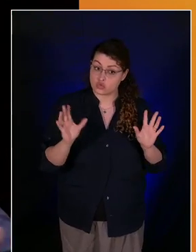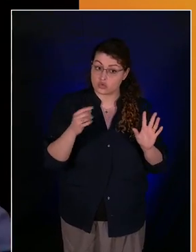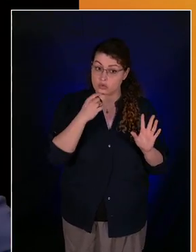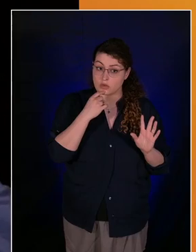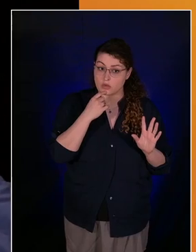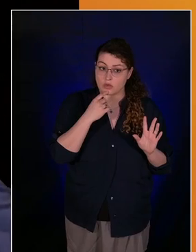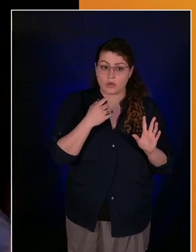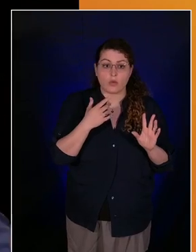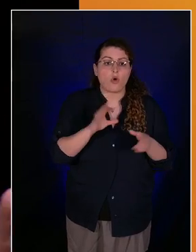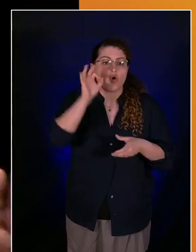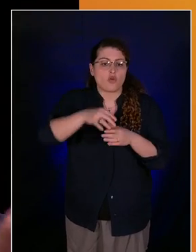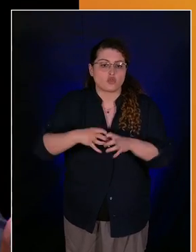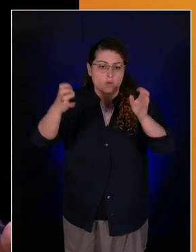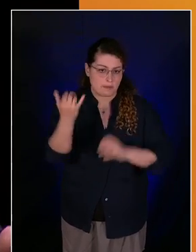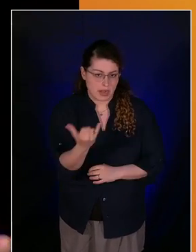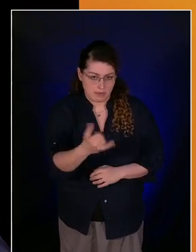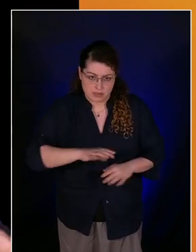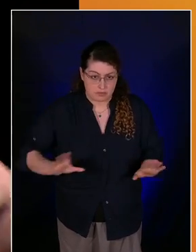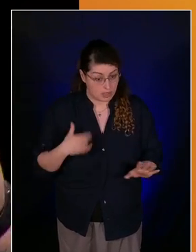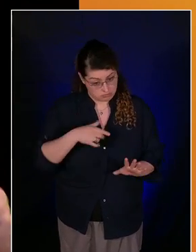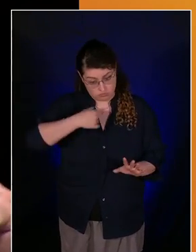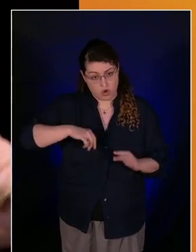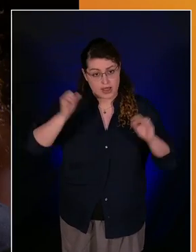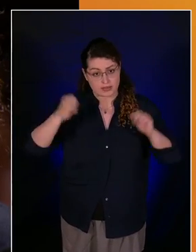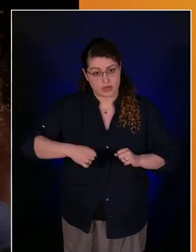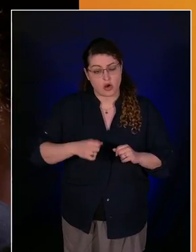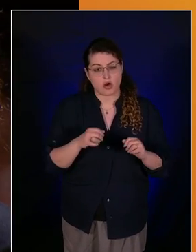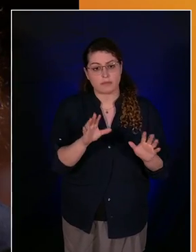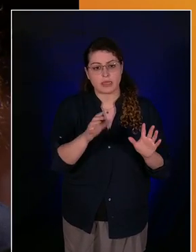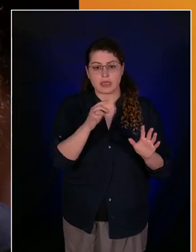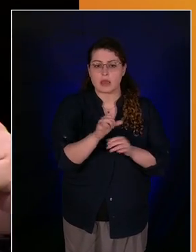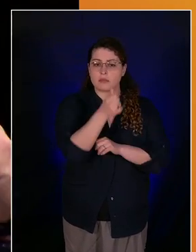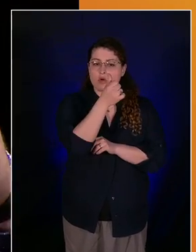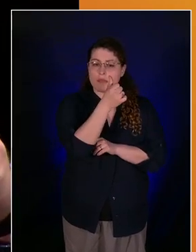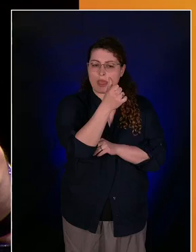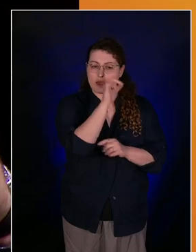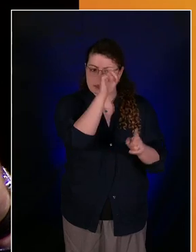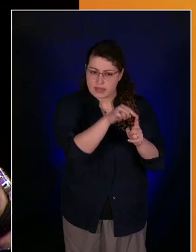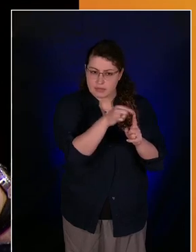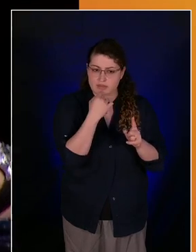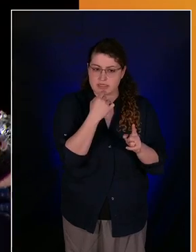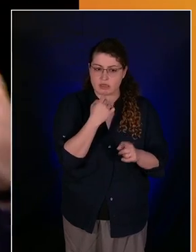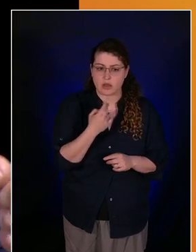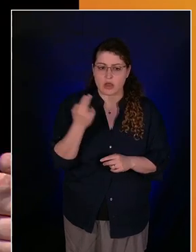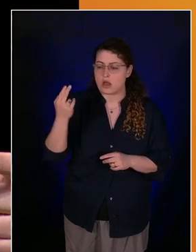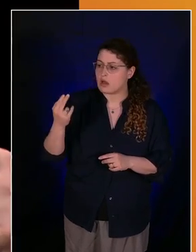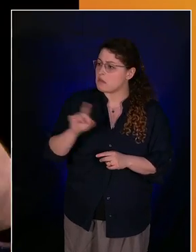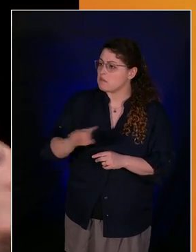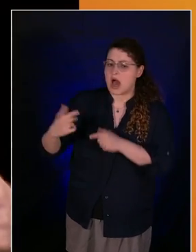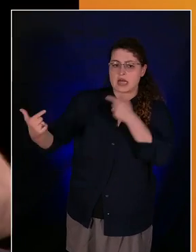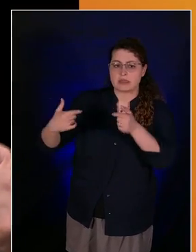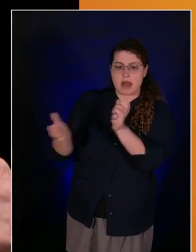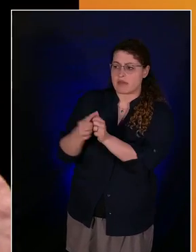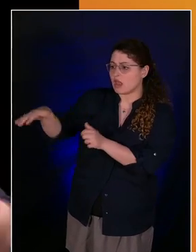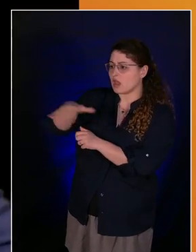Congrès on est en plein accord sur ce qui a été dit simplement sur le premier item pas de banalisation c'est pas de débat avec les élus